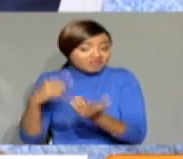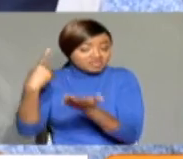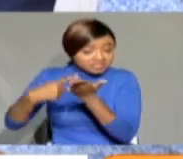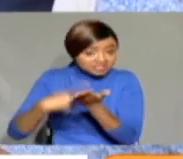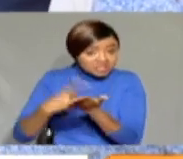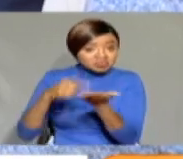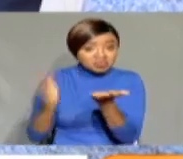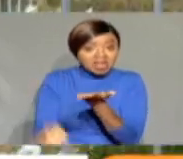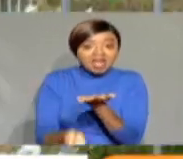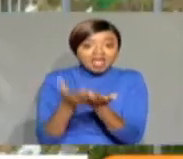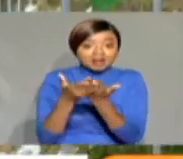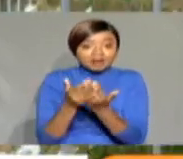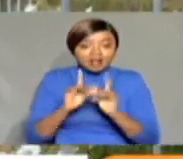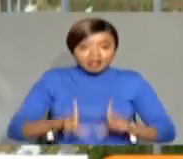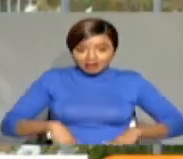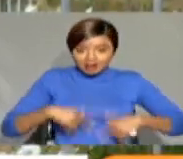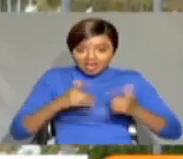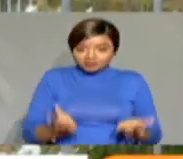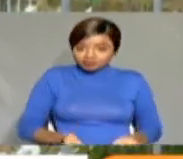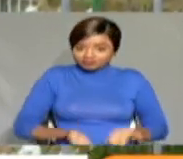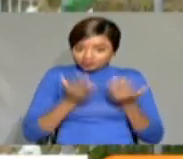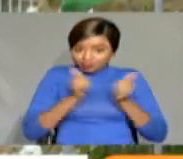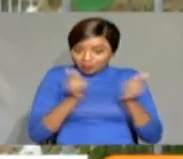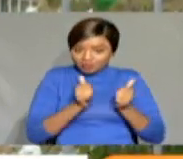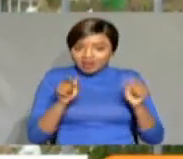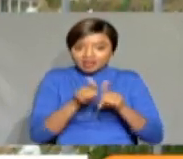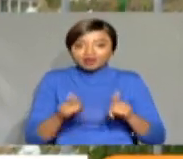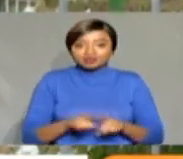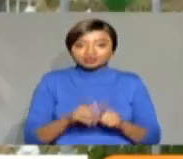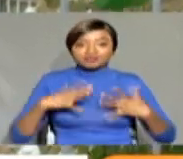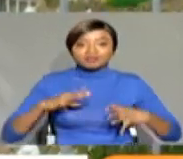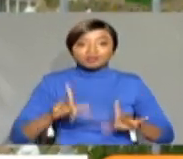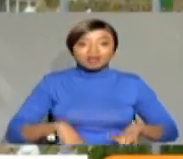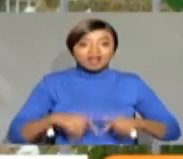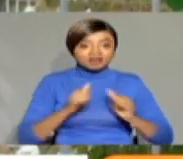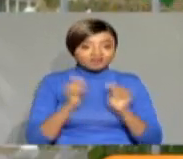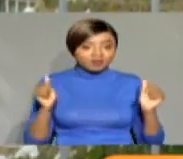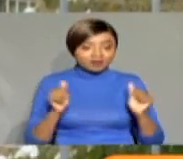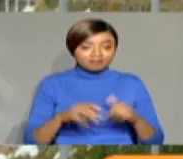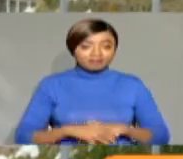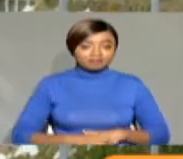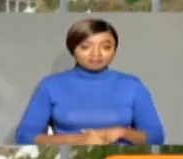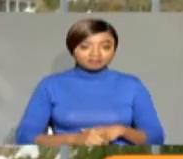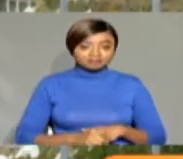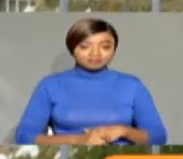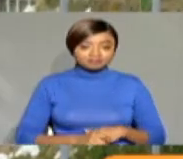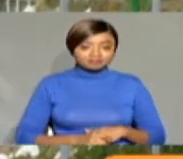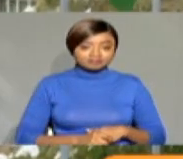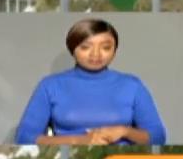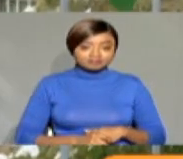pakubwa kuboresha maendeleo na ubora wa maisha ya raia. Chemutai Goindo, Ninga ya Citizen.